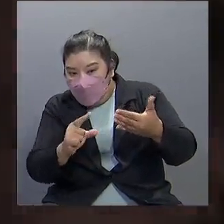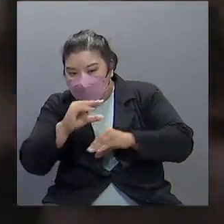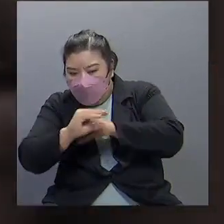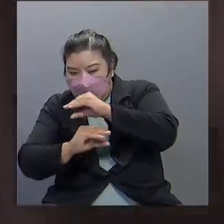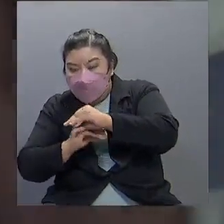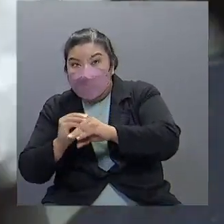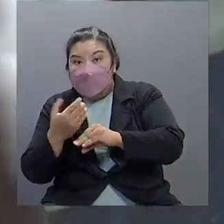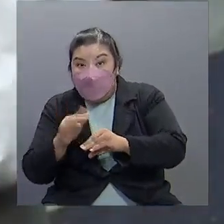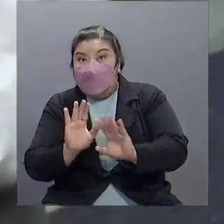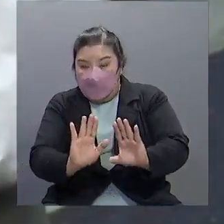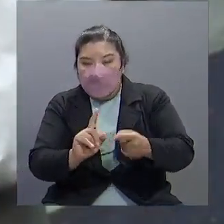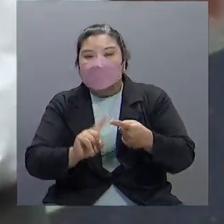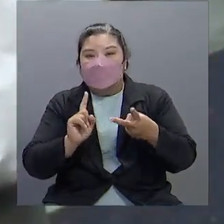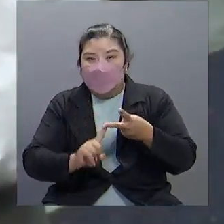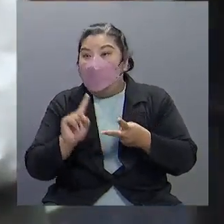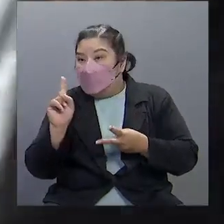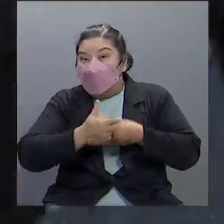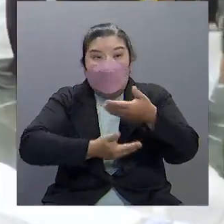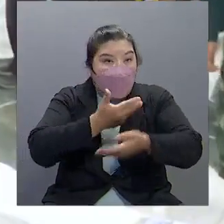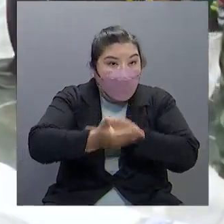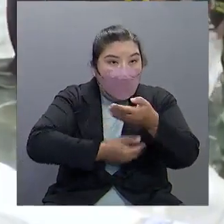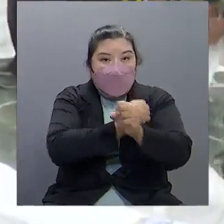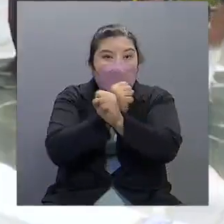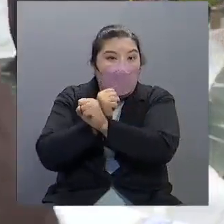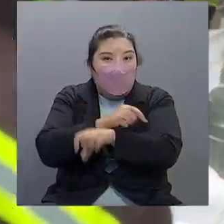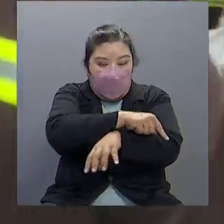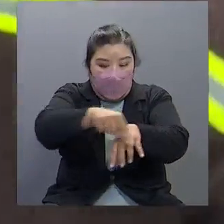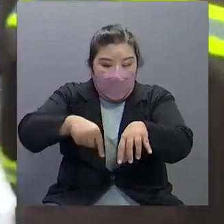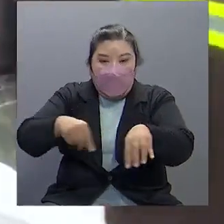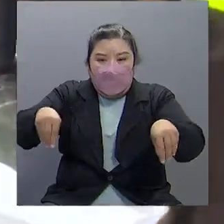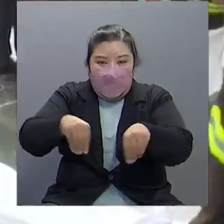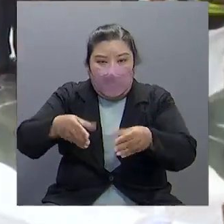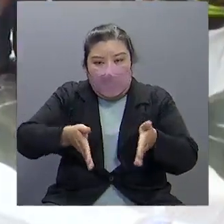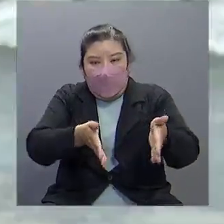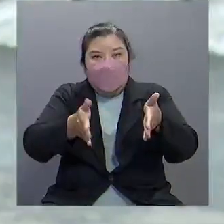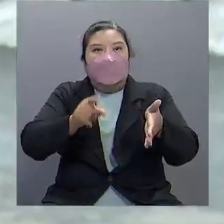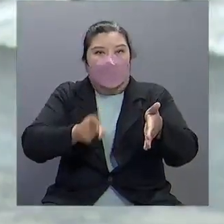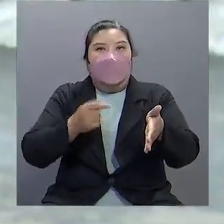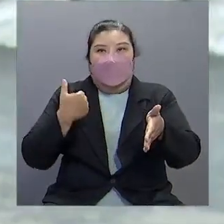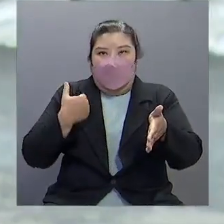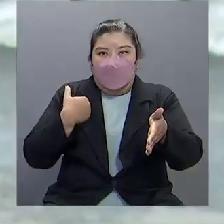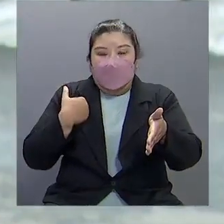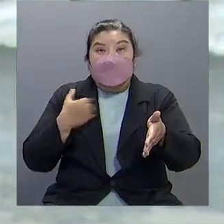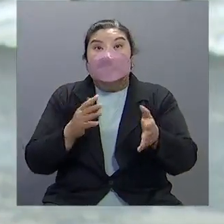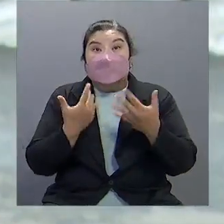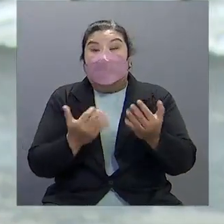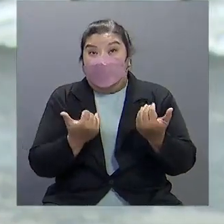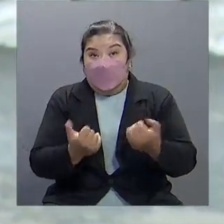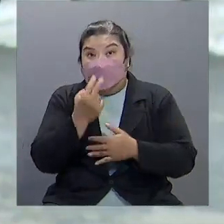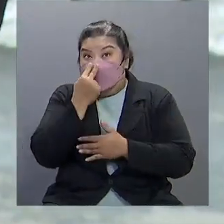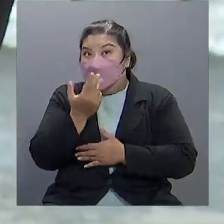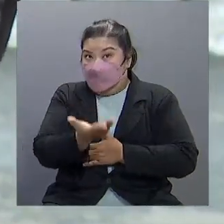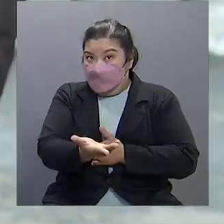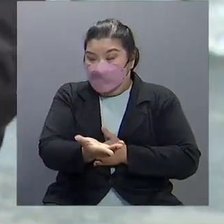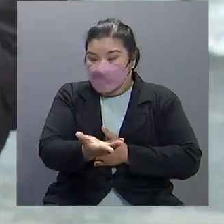นและย่านการค้าเศรษฐกิจสําคัญนะคะที่อยู่ติดริมแม่น้ําเจ้าพระยาค่ะอย่างเช่นบรรยากาศตอนนี้ด้านหลังของดิฉันนะคะมีการ